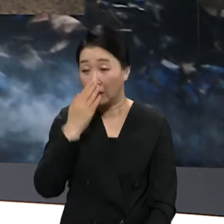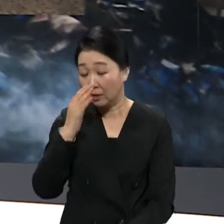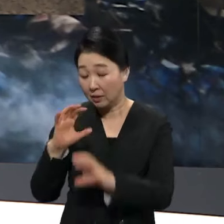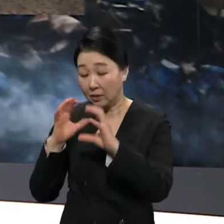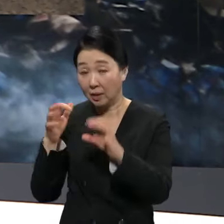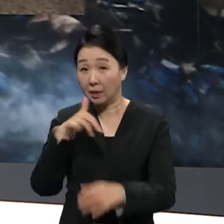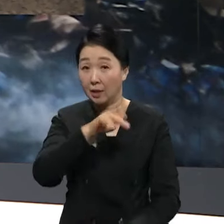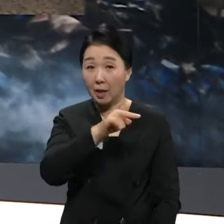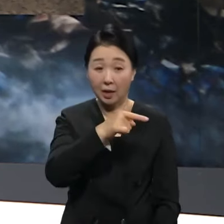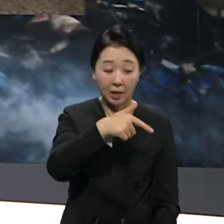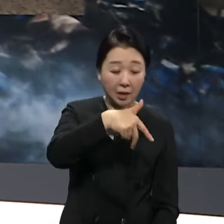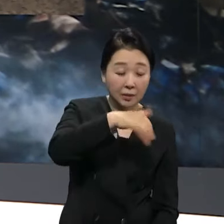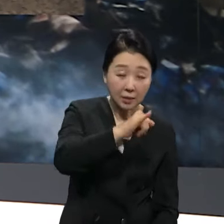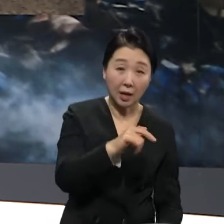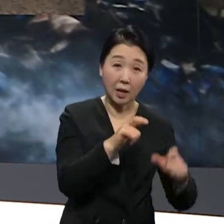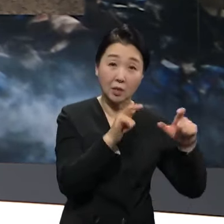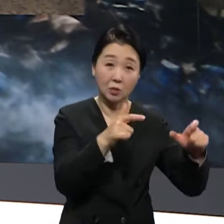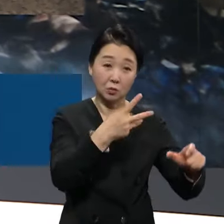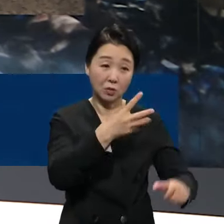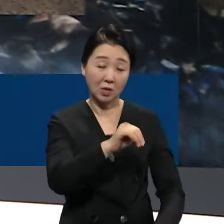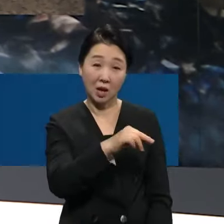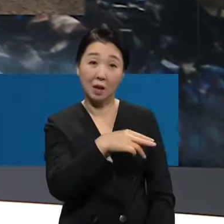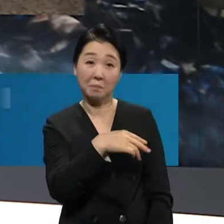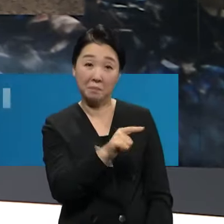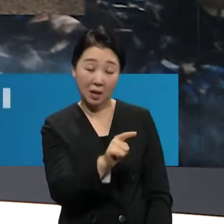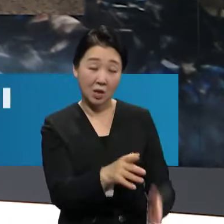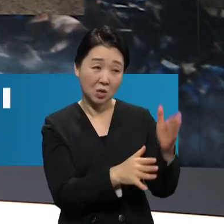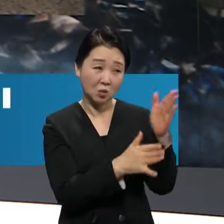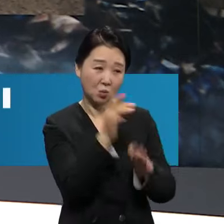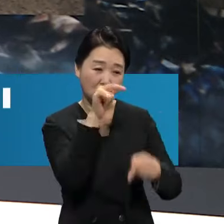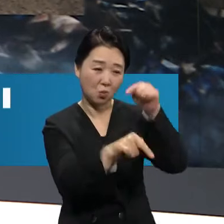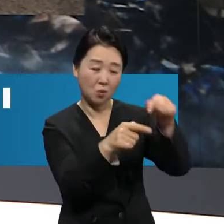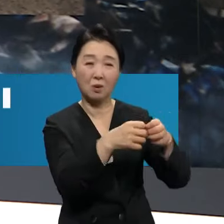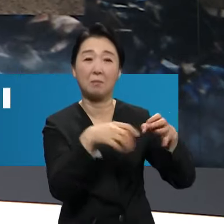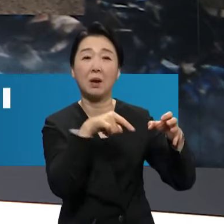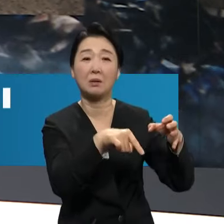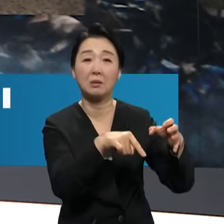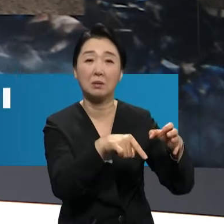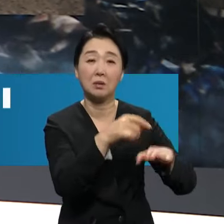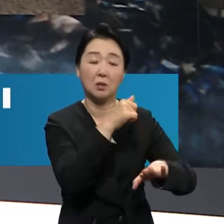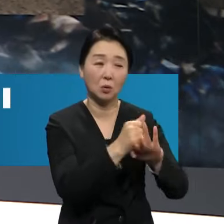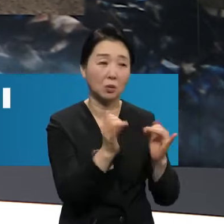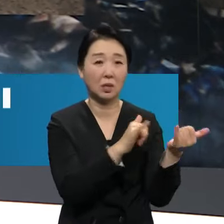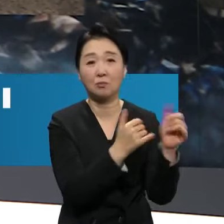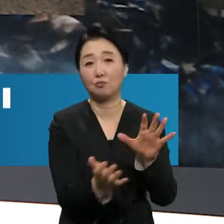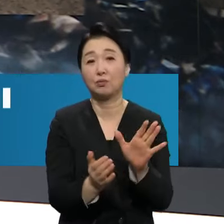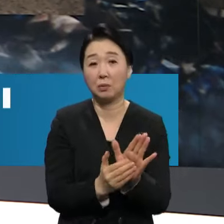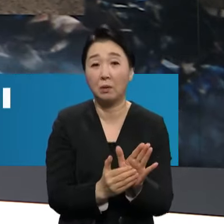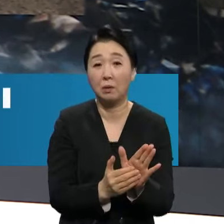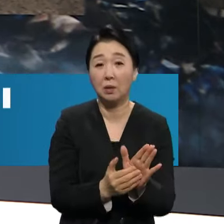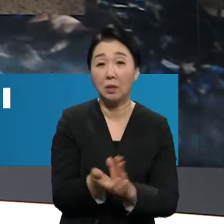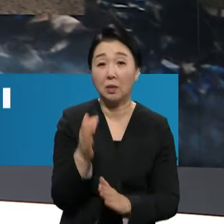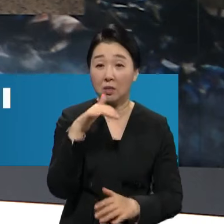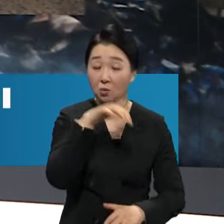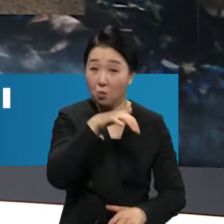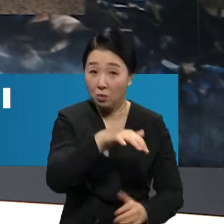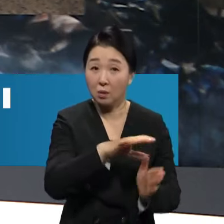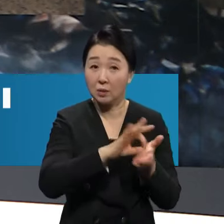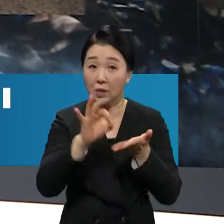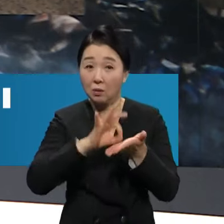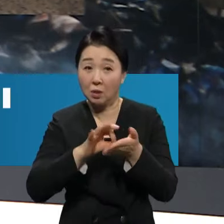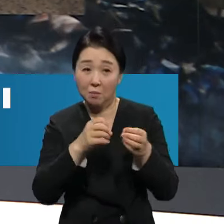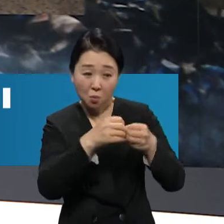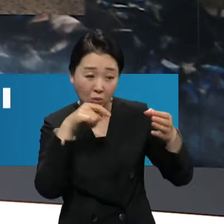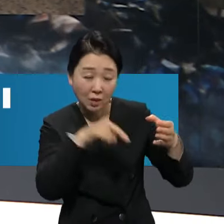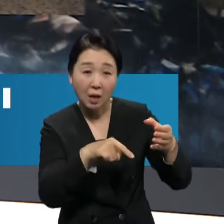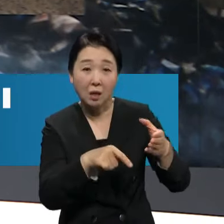이스라엘이 가자지구 최남단 도시 라파의 난민촌을 공격해 민간인 수십 명이 숨졌습니다. 그런데 이 공격에 사용된